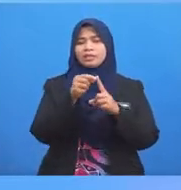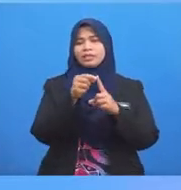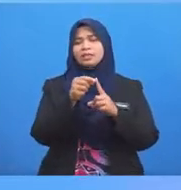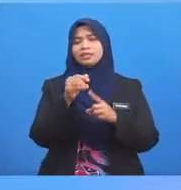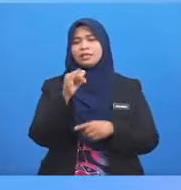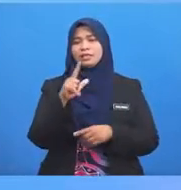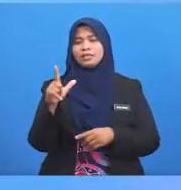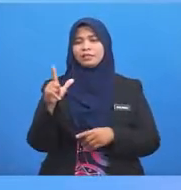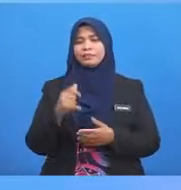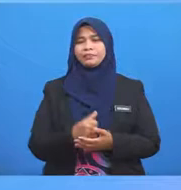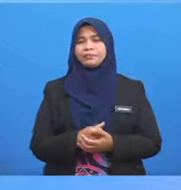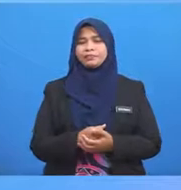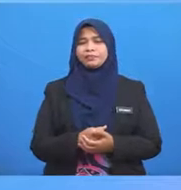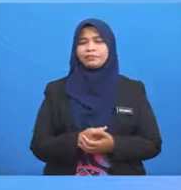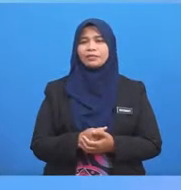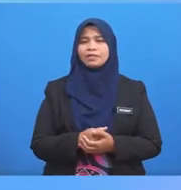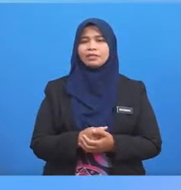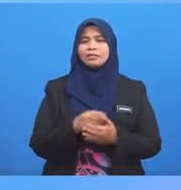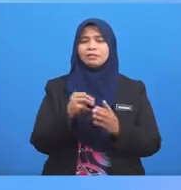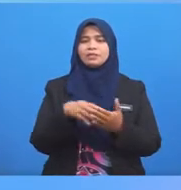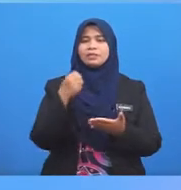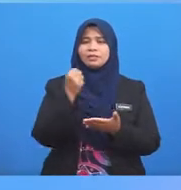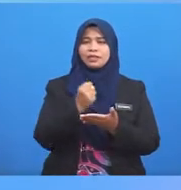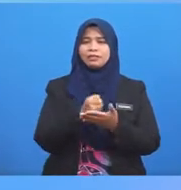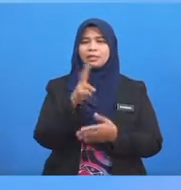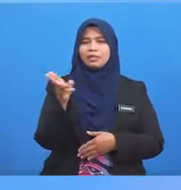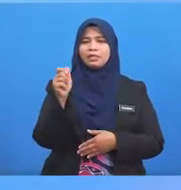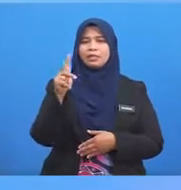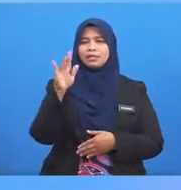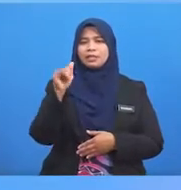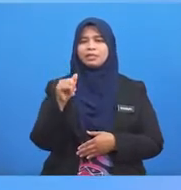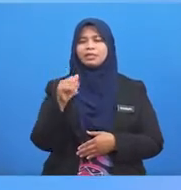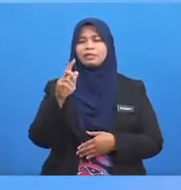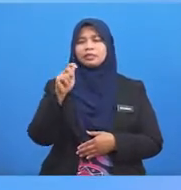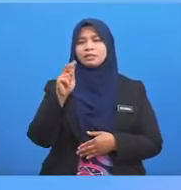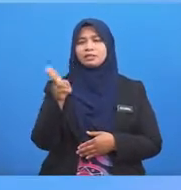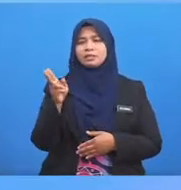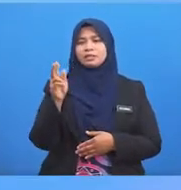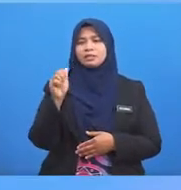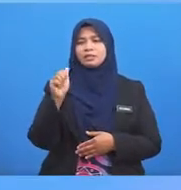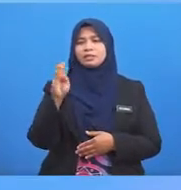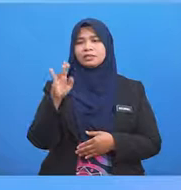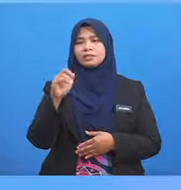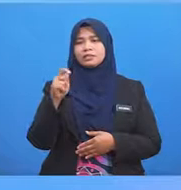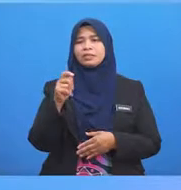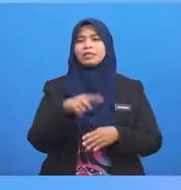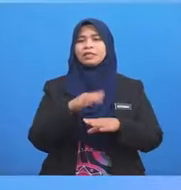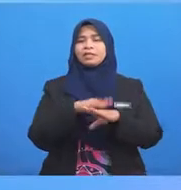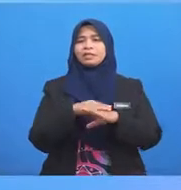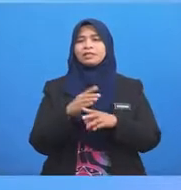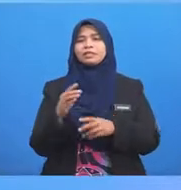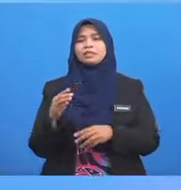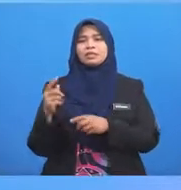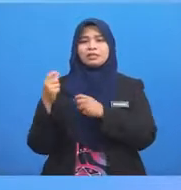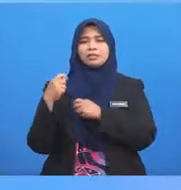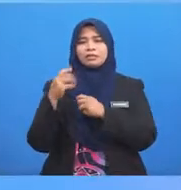sudut istilah pula ialah menjamin hak yang sabit di atas tanggungan orang lain